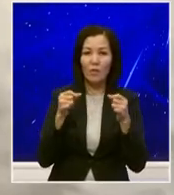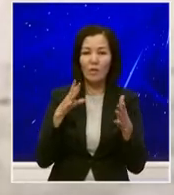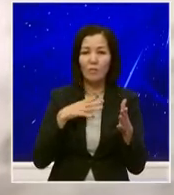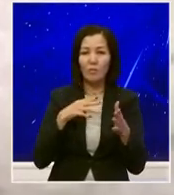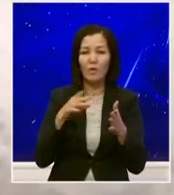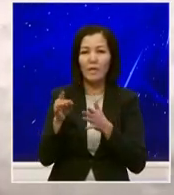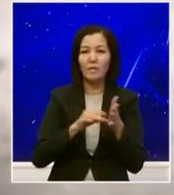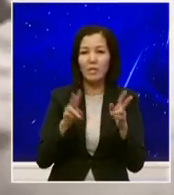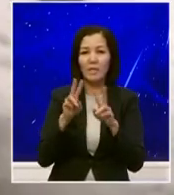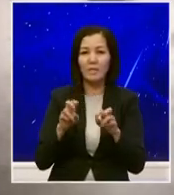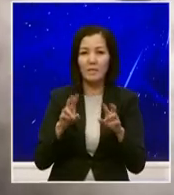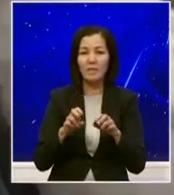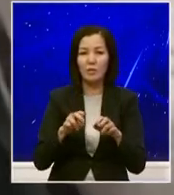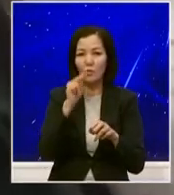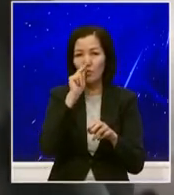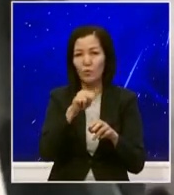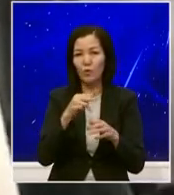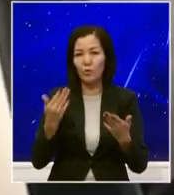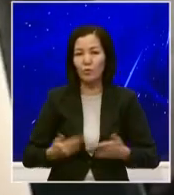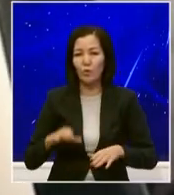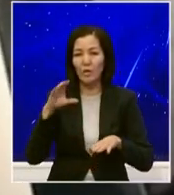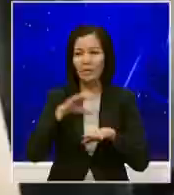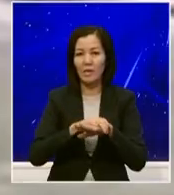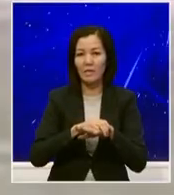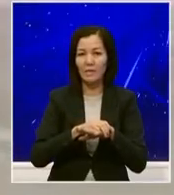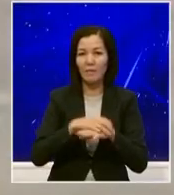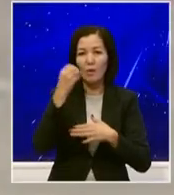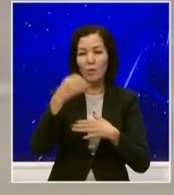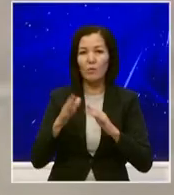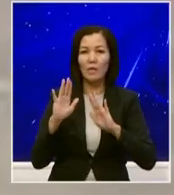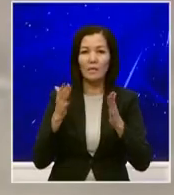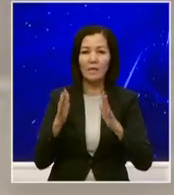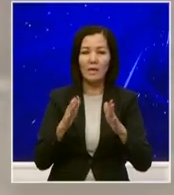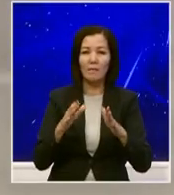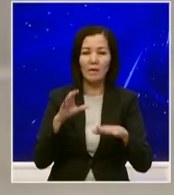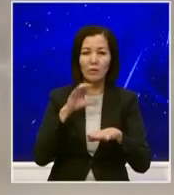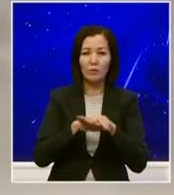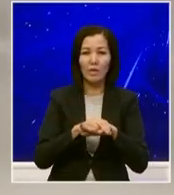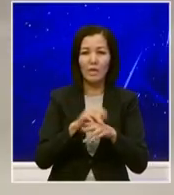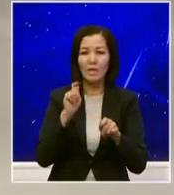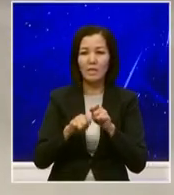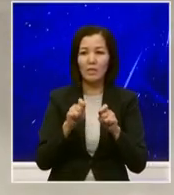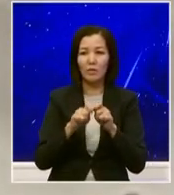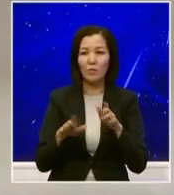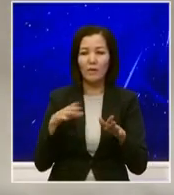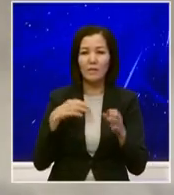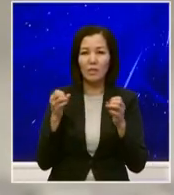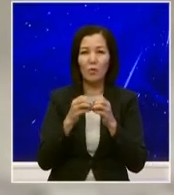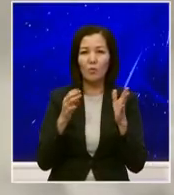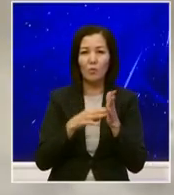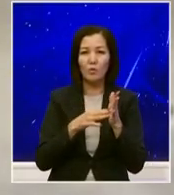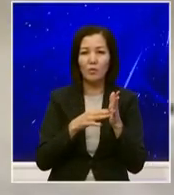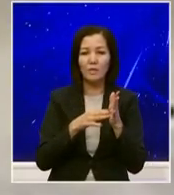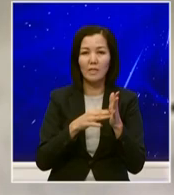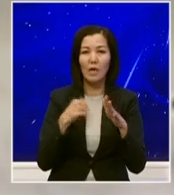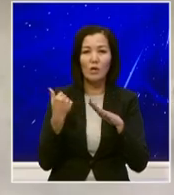жедел іздестіру барысында күдіктінің тұрған жерін анықтап, оны орталық саябақ аумағынан құрықтаған. Тергеу барысында 19 жастағы тұрғын